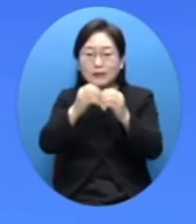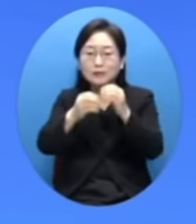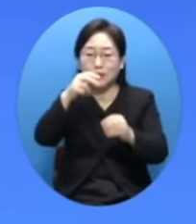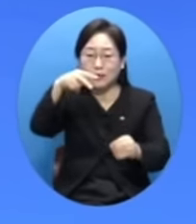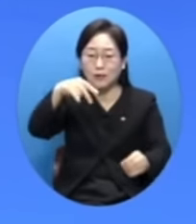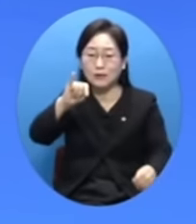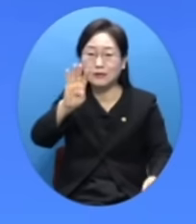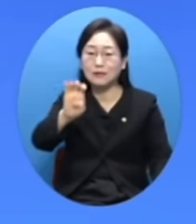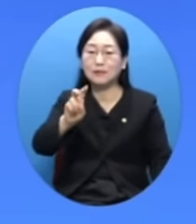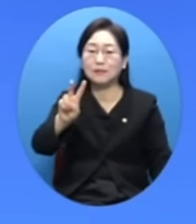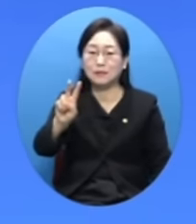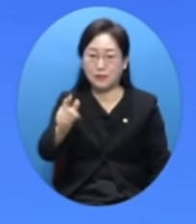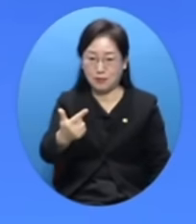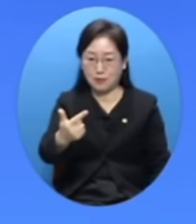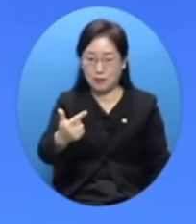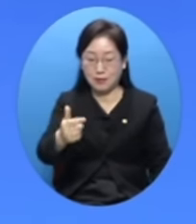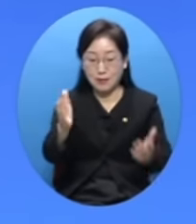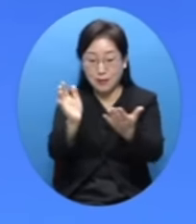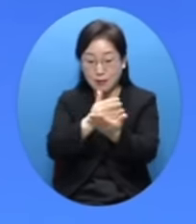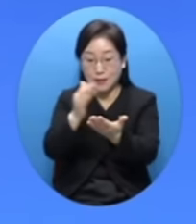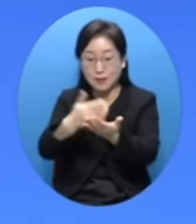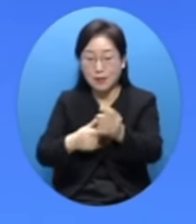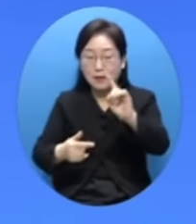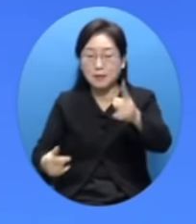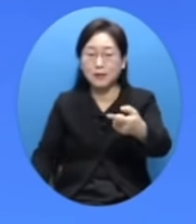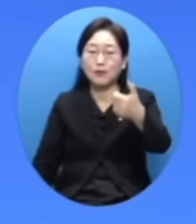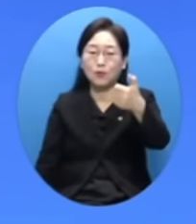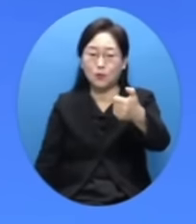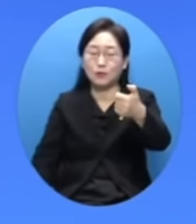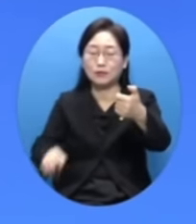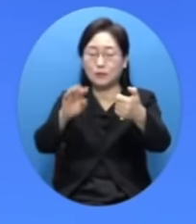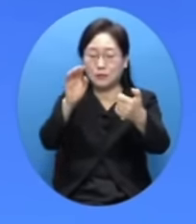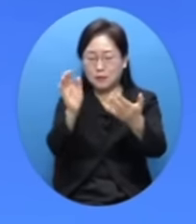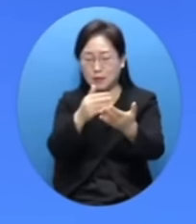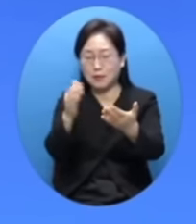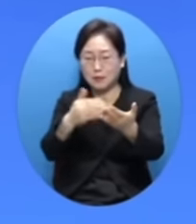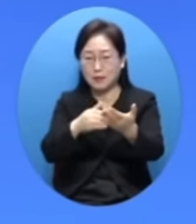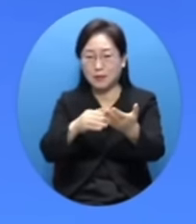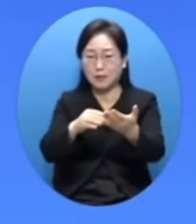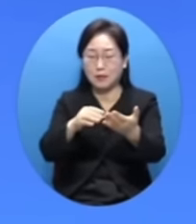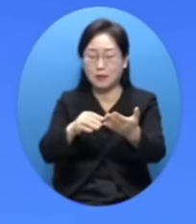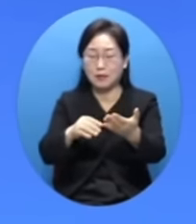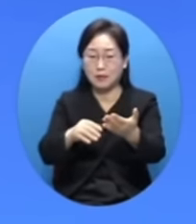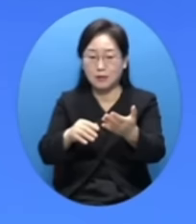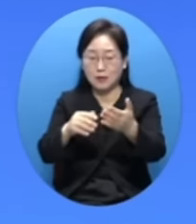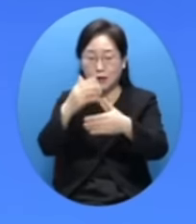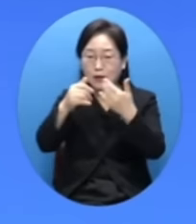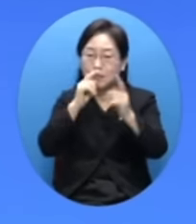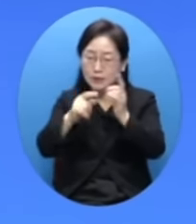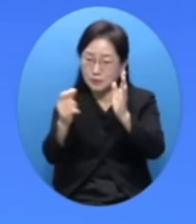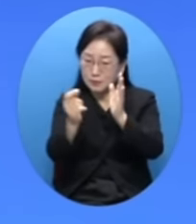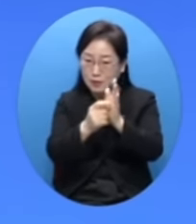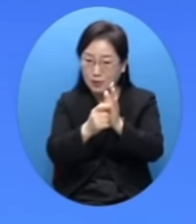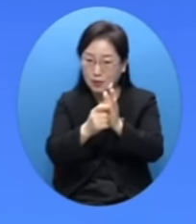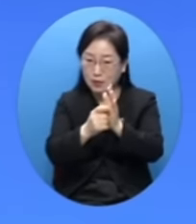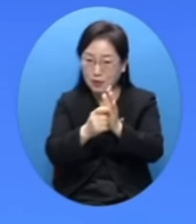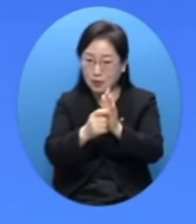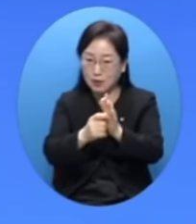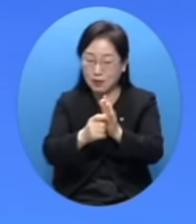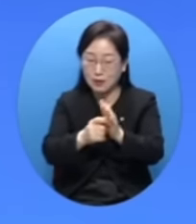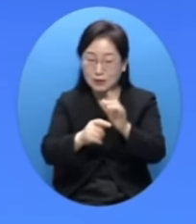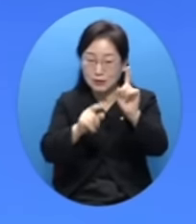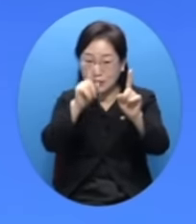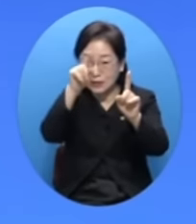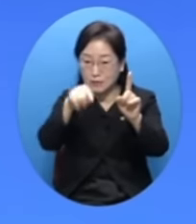편인데 100 50편이 말씀이 담겨 있는데 그 서론에 대는 지편